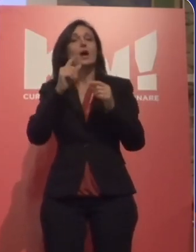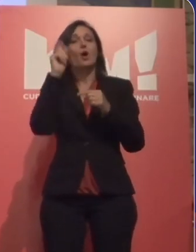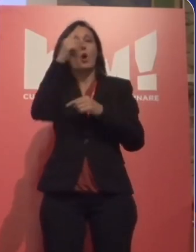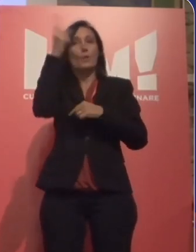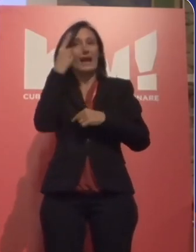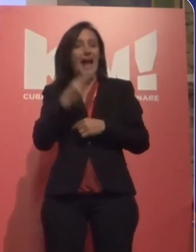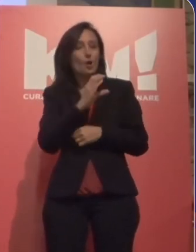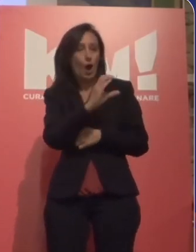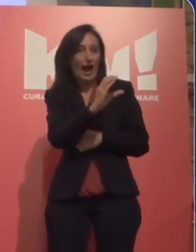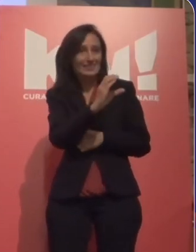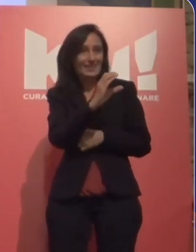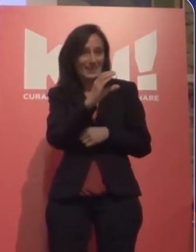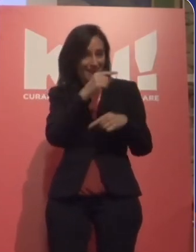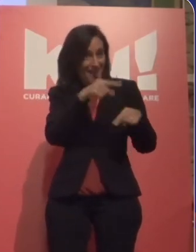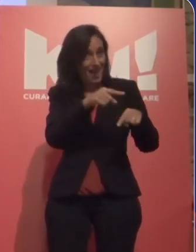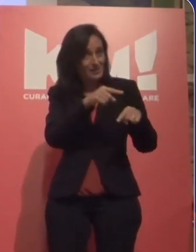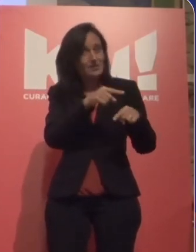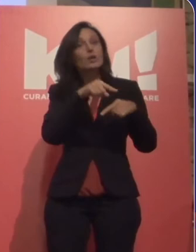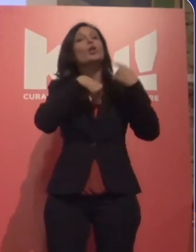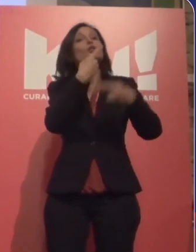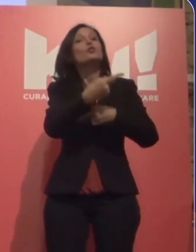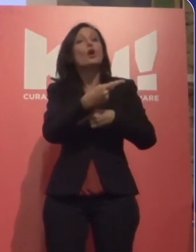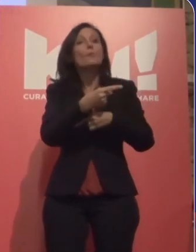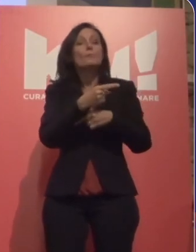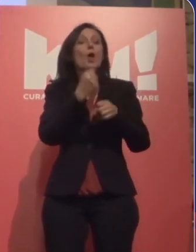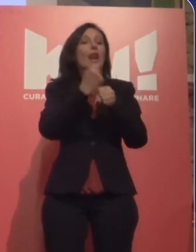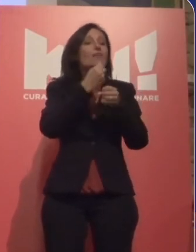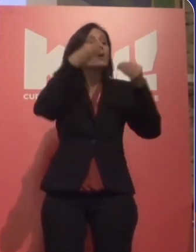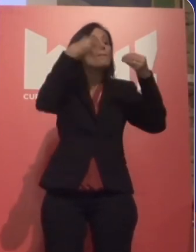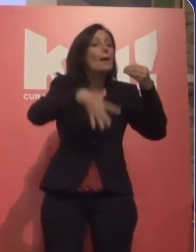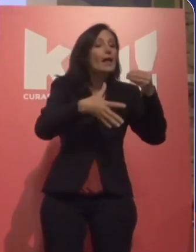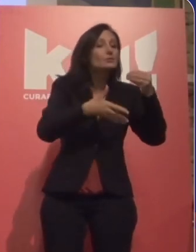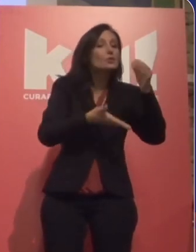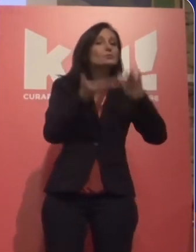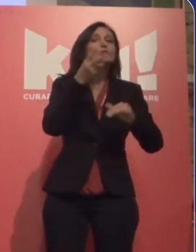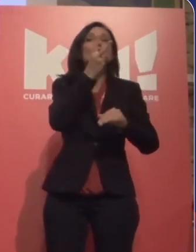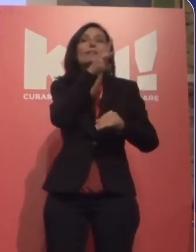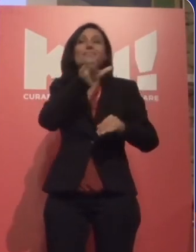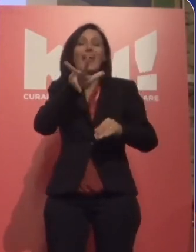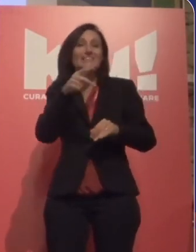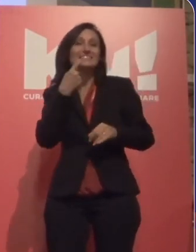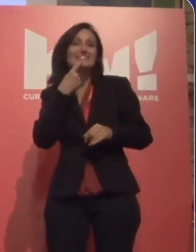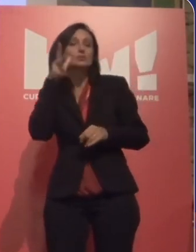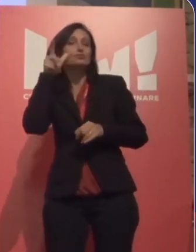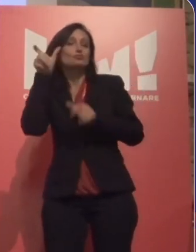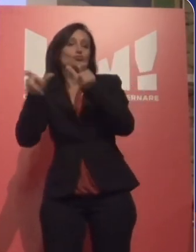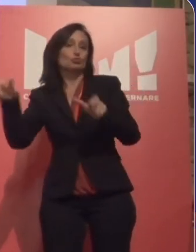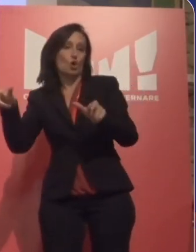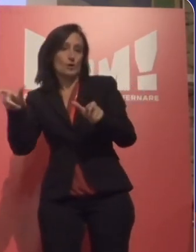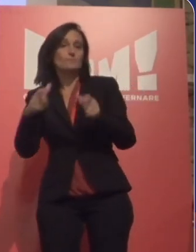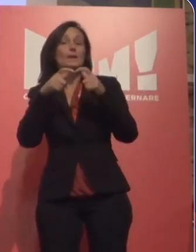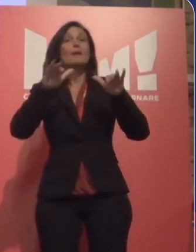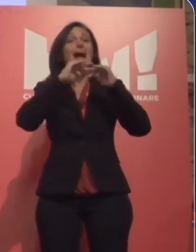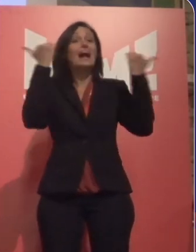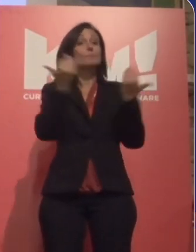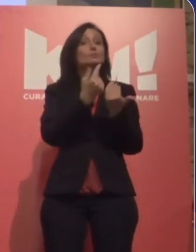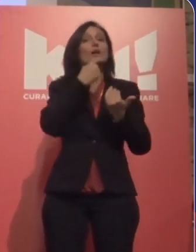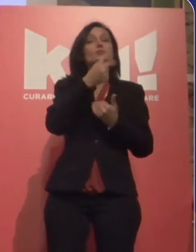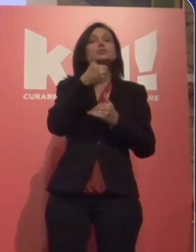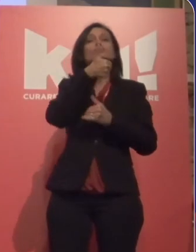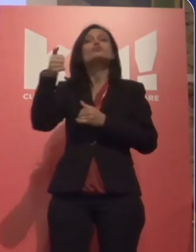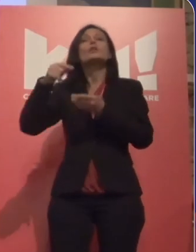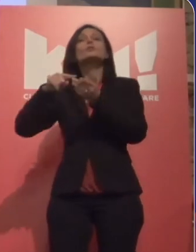persi erano di donne secondo la banca mondiale 100 milioni di poveri sono il frutto della crisi